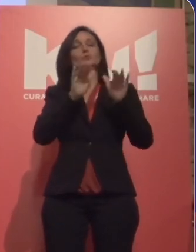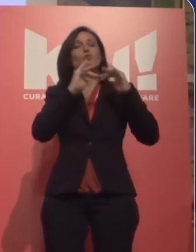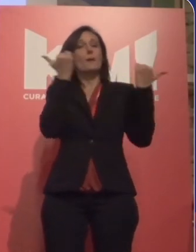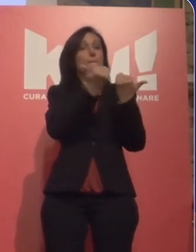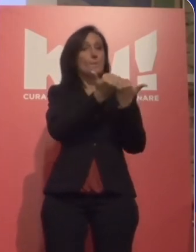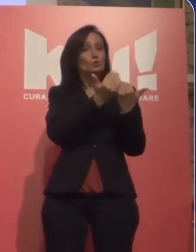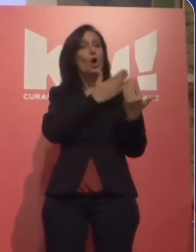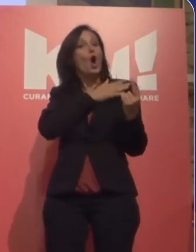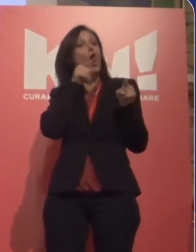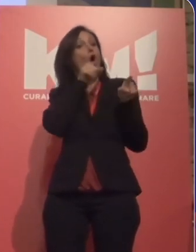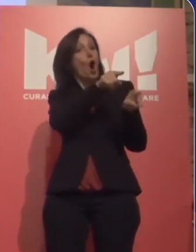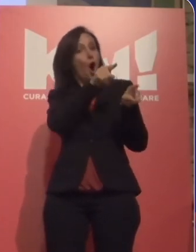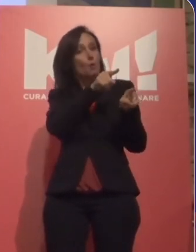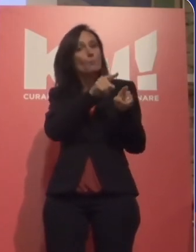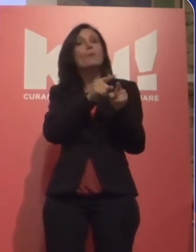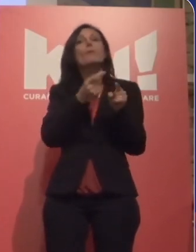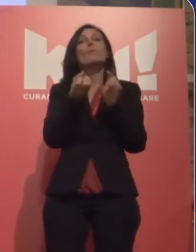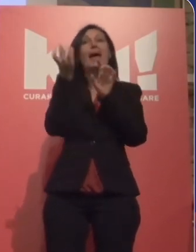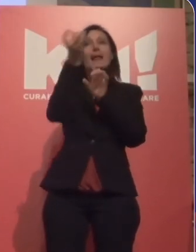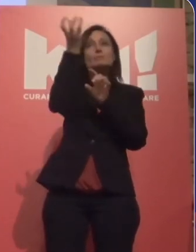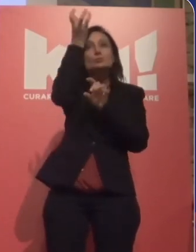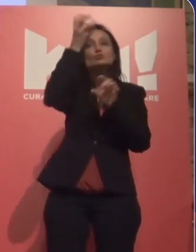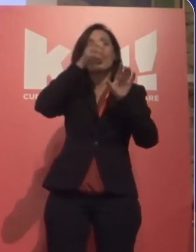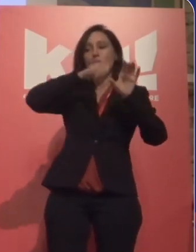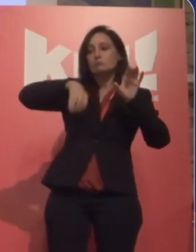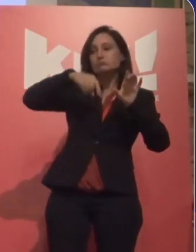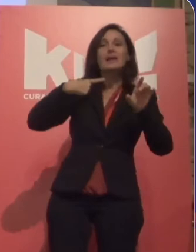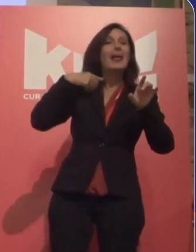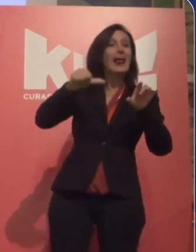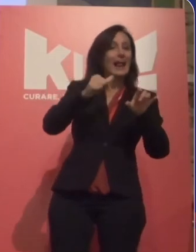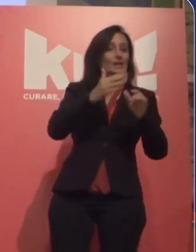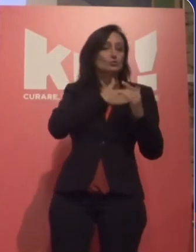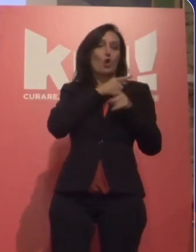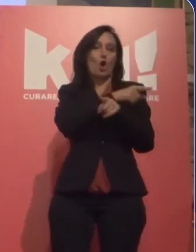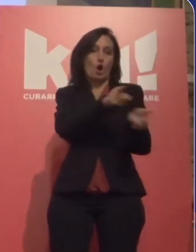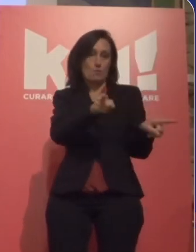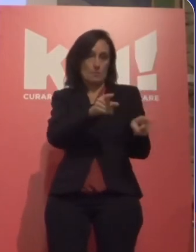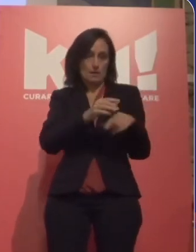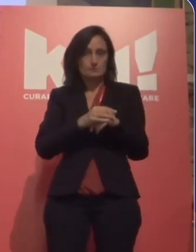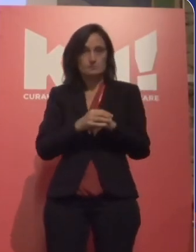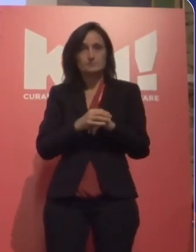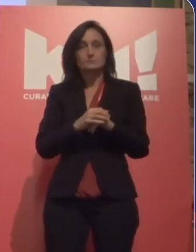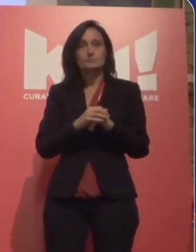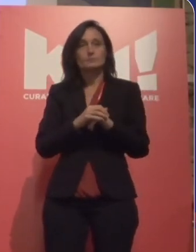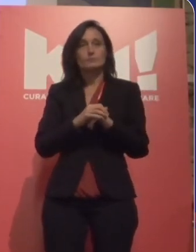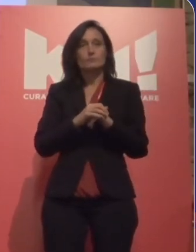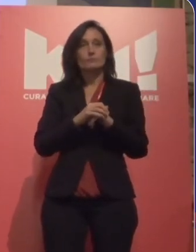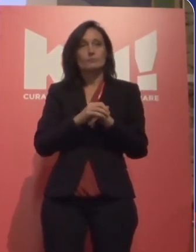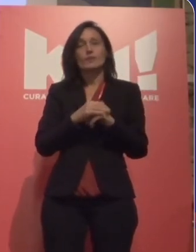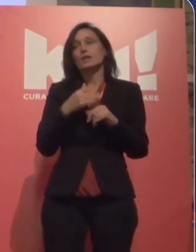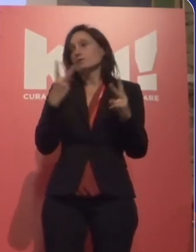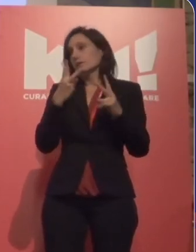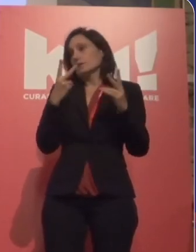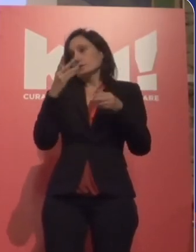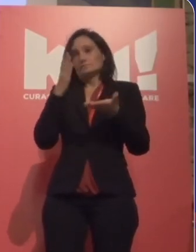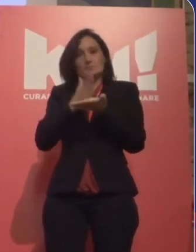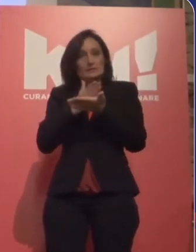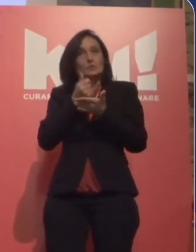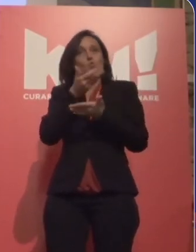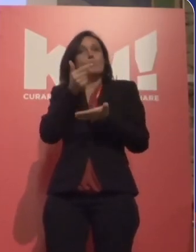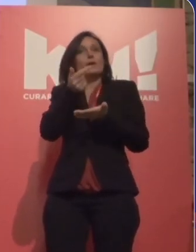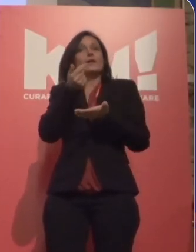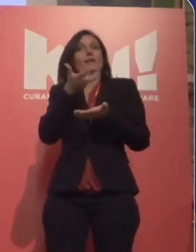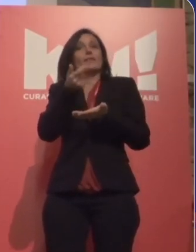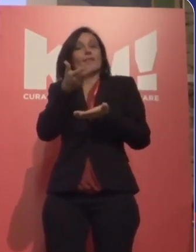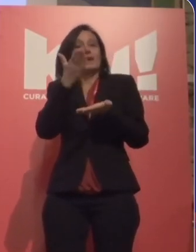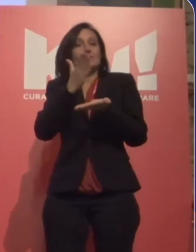prodotte i ferri che ho anche esagerato coi numeri però a dire